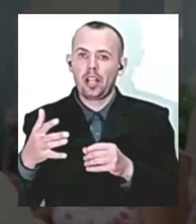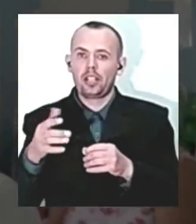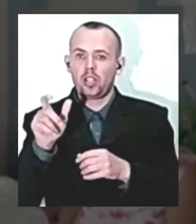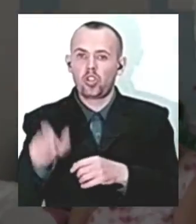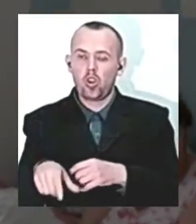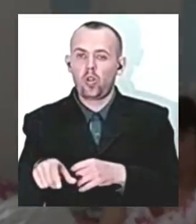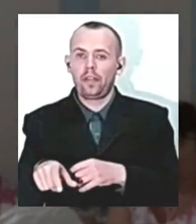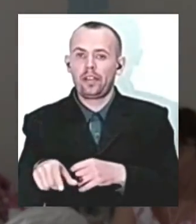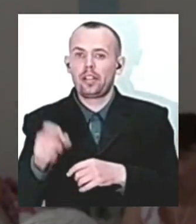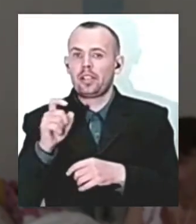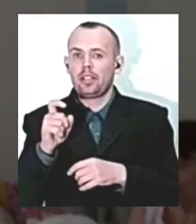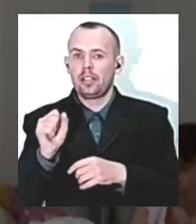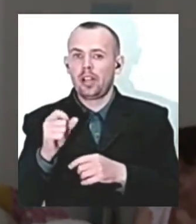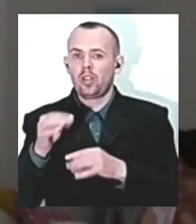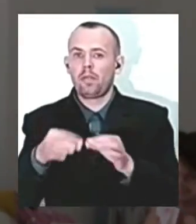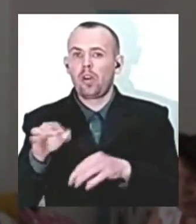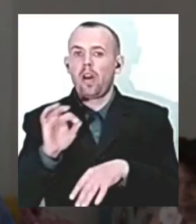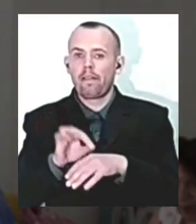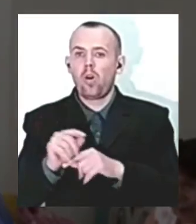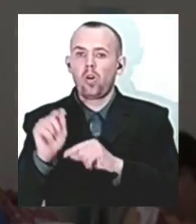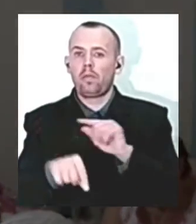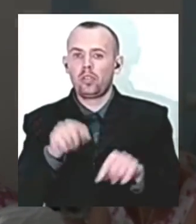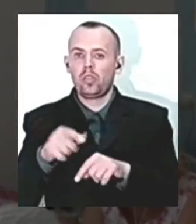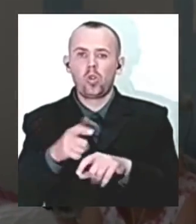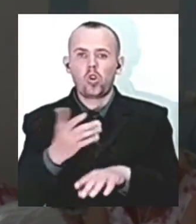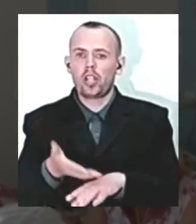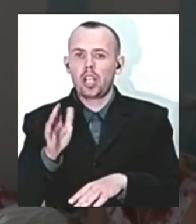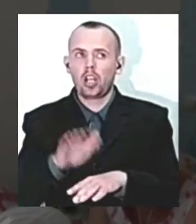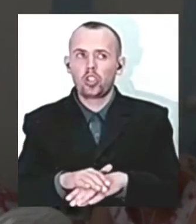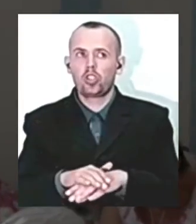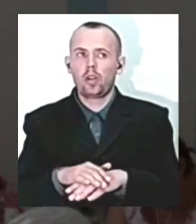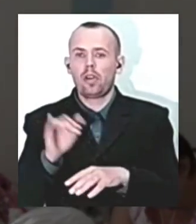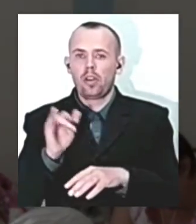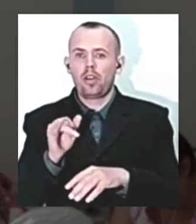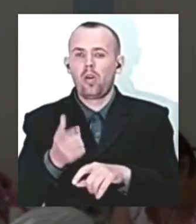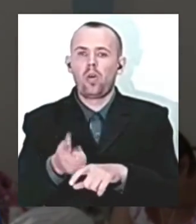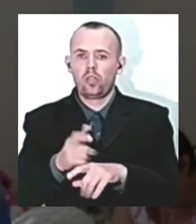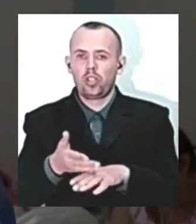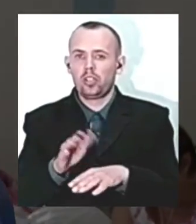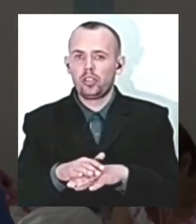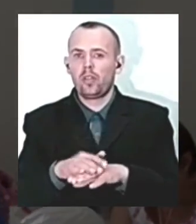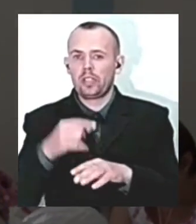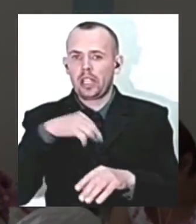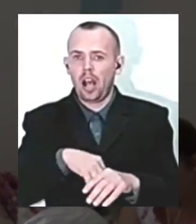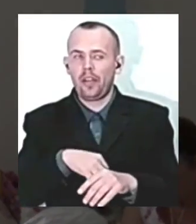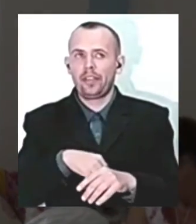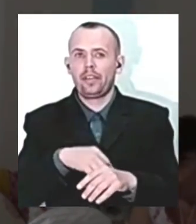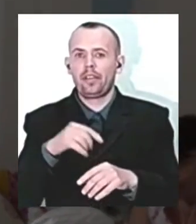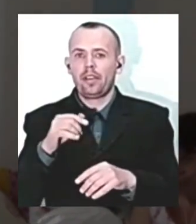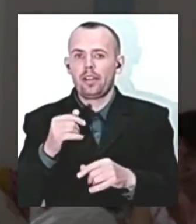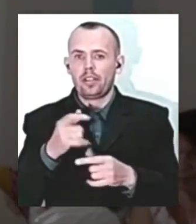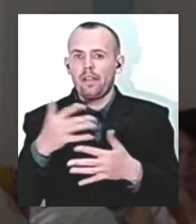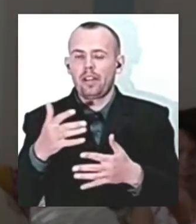добу. Хворі поступають в дуже тяжкому і в крайне тяжкому стані, з великими ураженнями